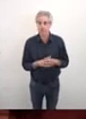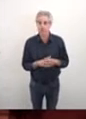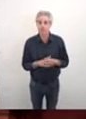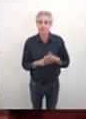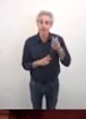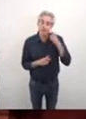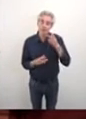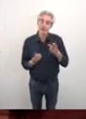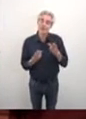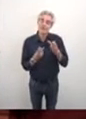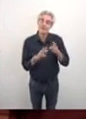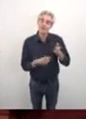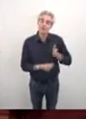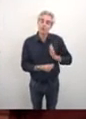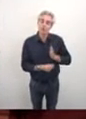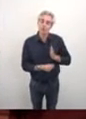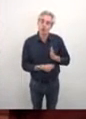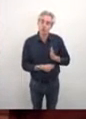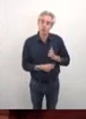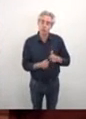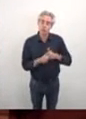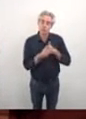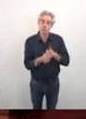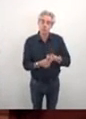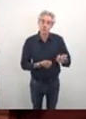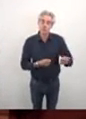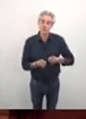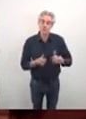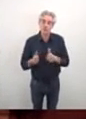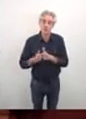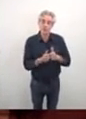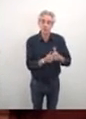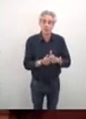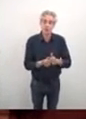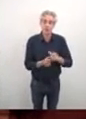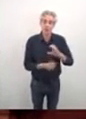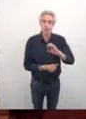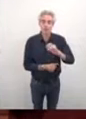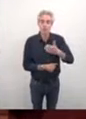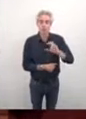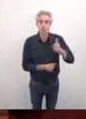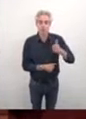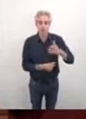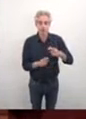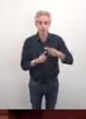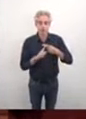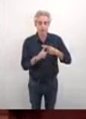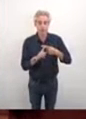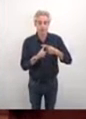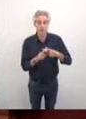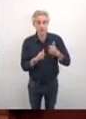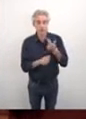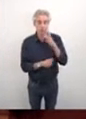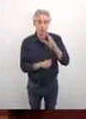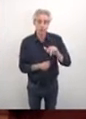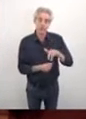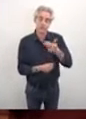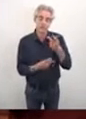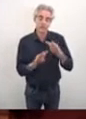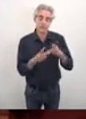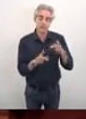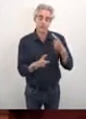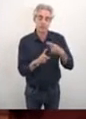Donc la ville de Bordeaux, qui s'appuie sur son service commun du numérique, est mutualisée avec 13 autres communes et la